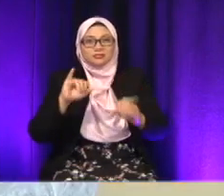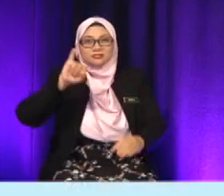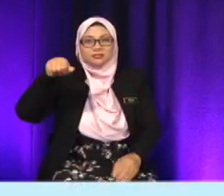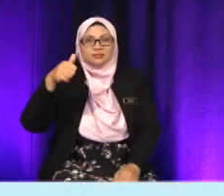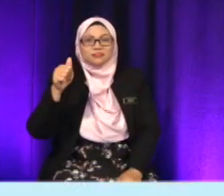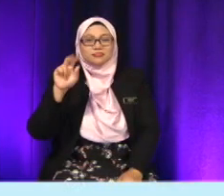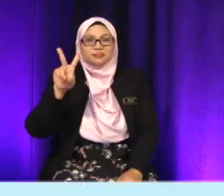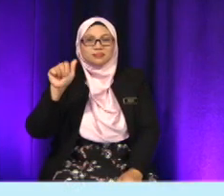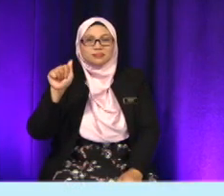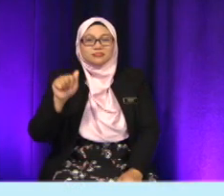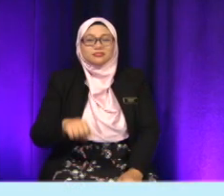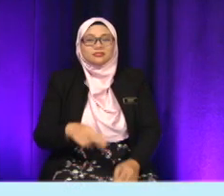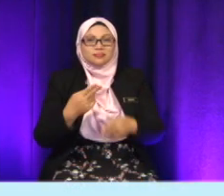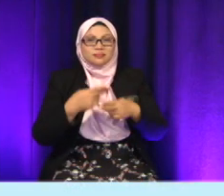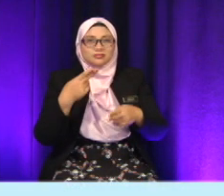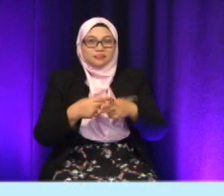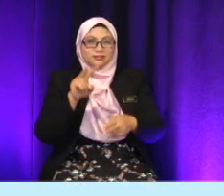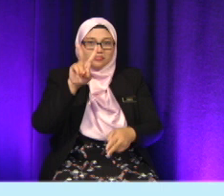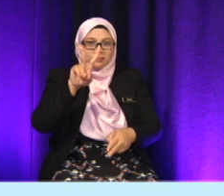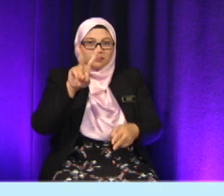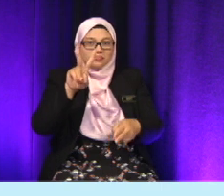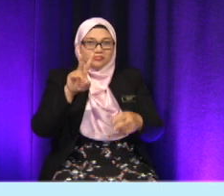atau cara yang digunakan